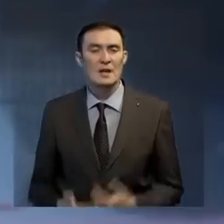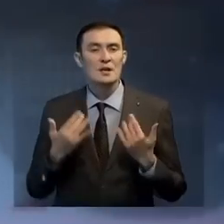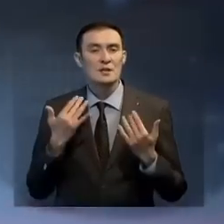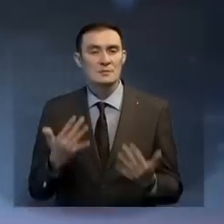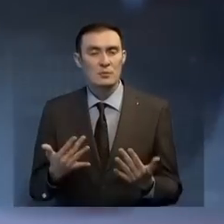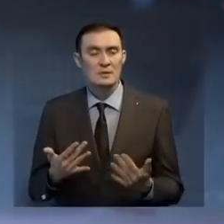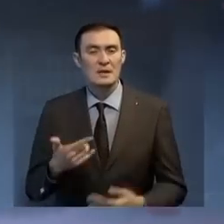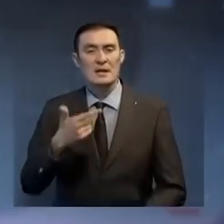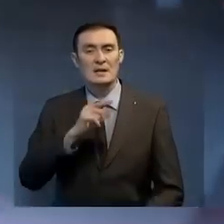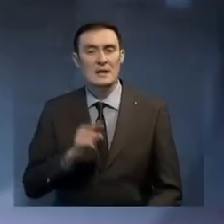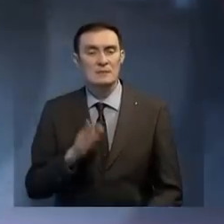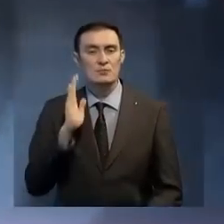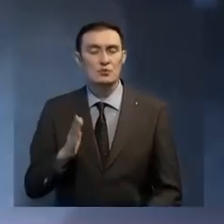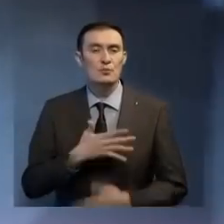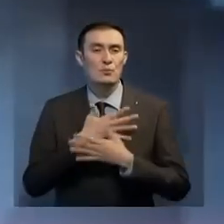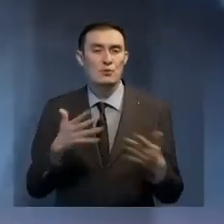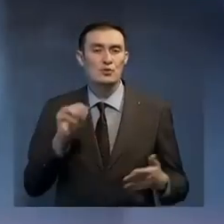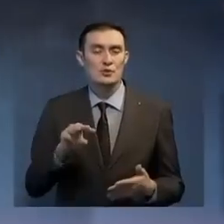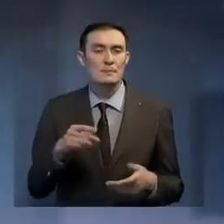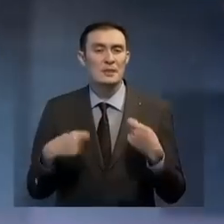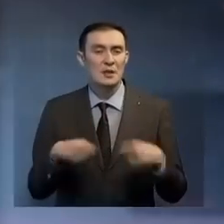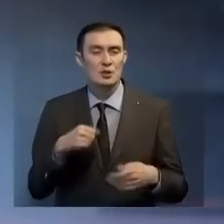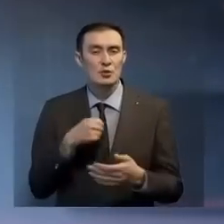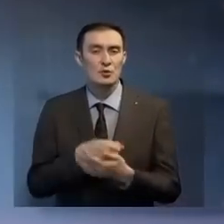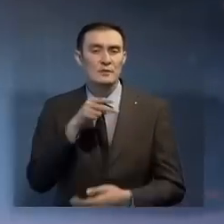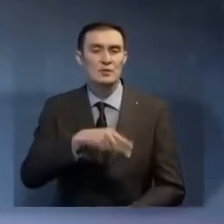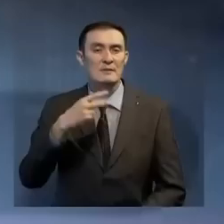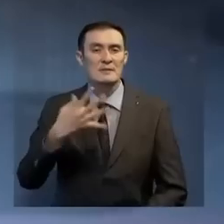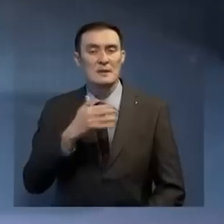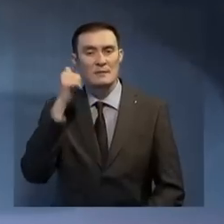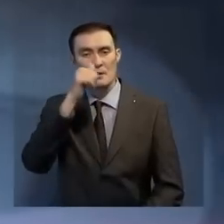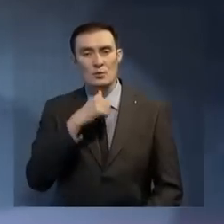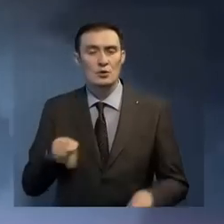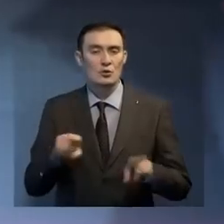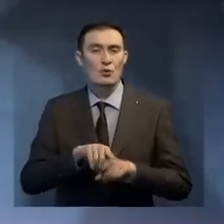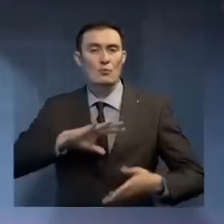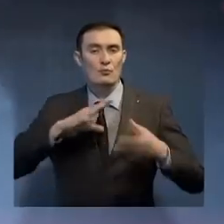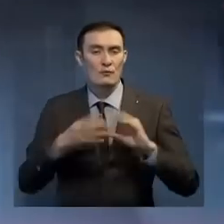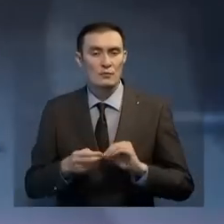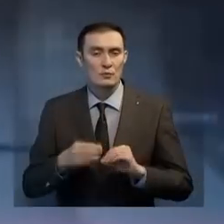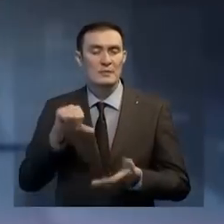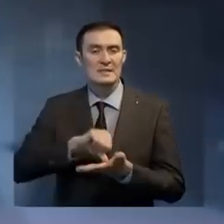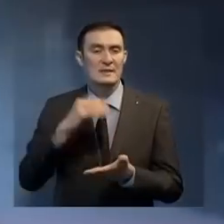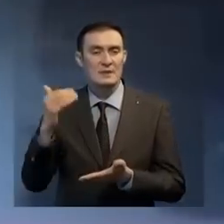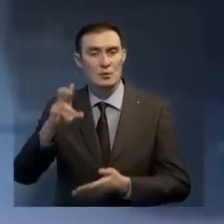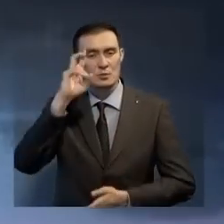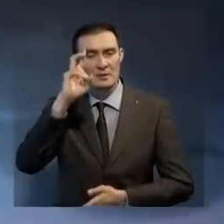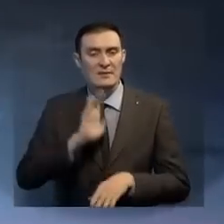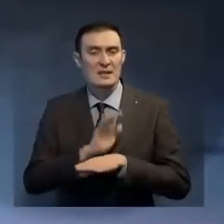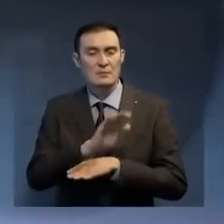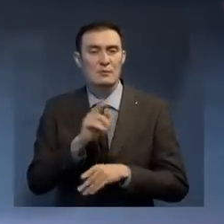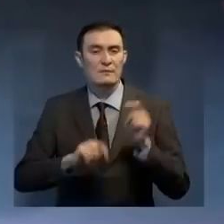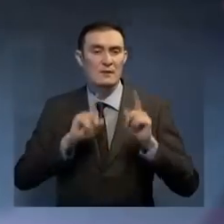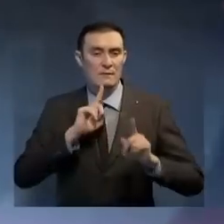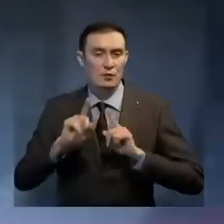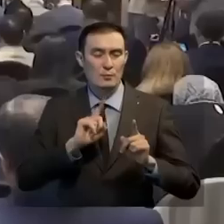Спрос на природный газ будет превышать предложение вплоть до 2025 года. К такому выводу пришли представители